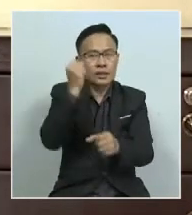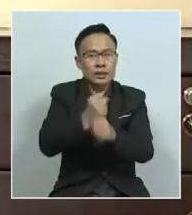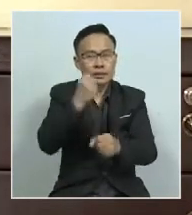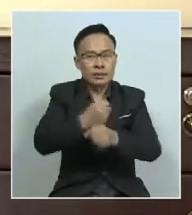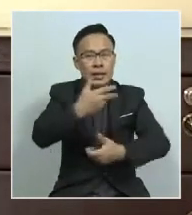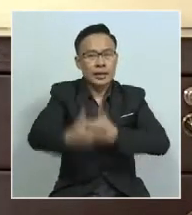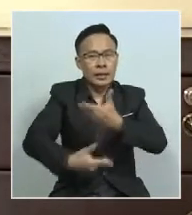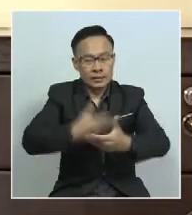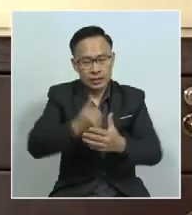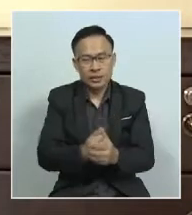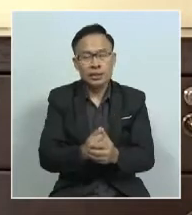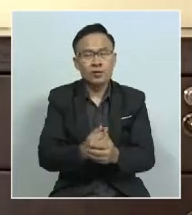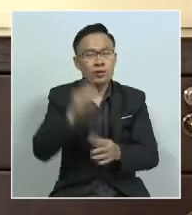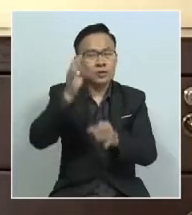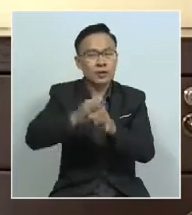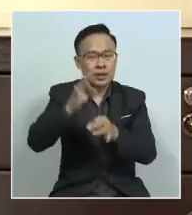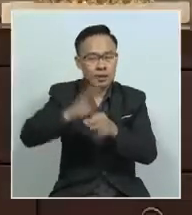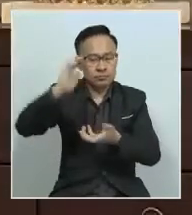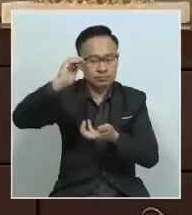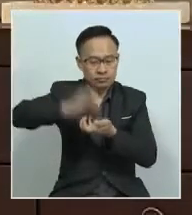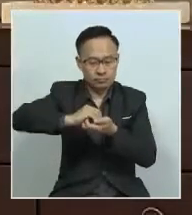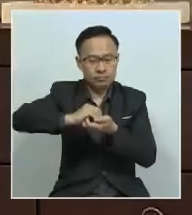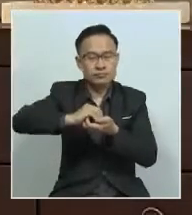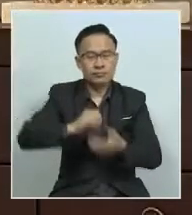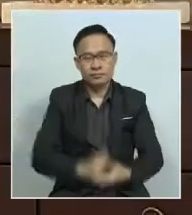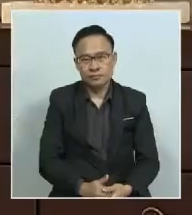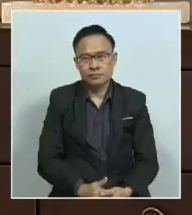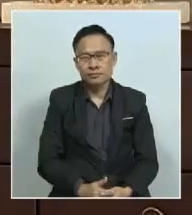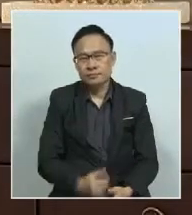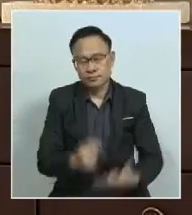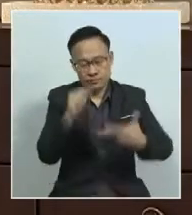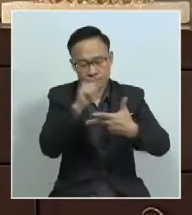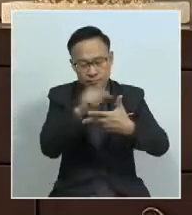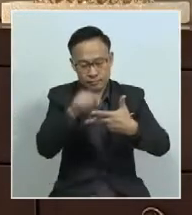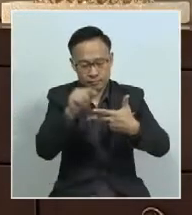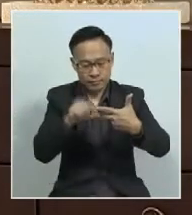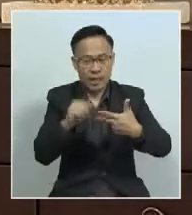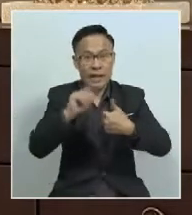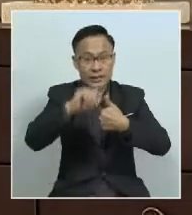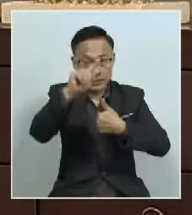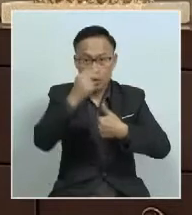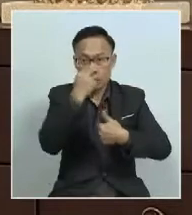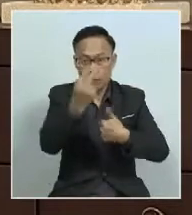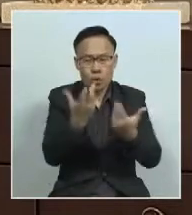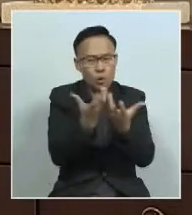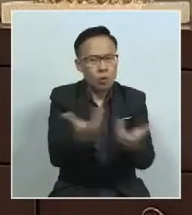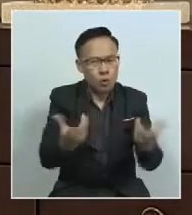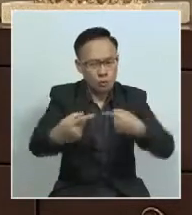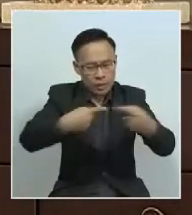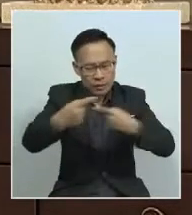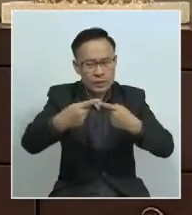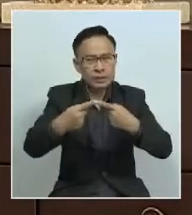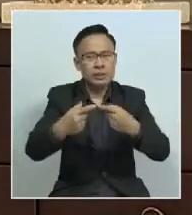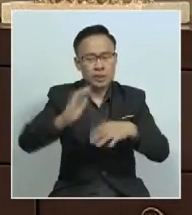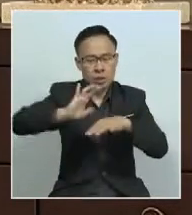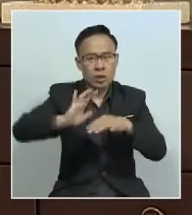รัฐหรือทอสนั่นเอง ค่ะมาดูที่มาตรการแรกกันก่อนนะคะมาตรการภาษีเพื่อส่งเสริมบรรจุภัณฑ์พลาสติกที่ย่อยสลายได้เองทาง